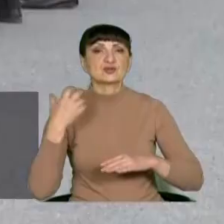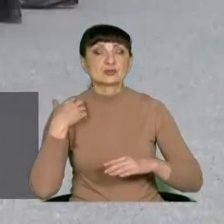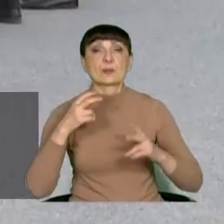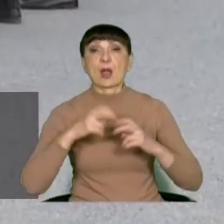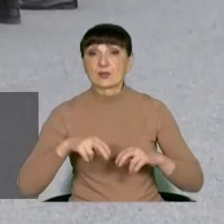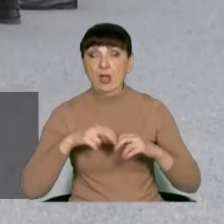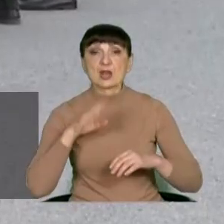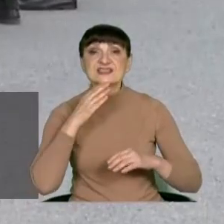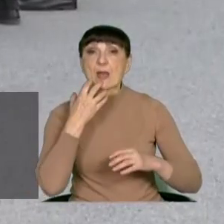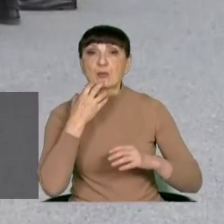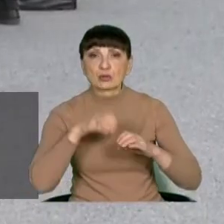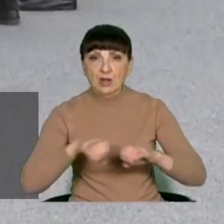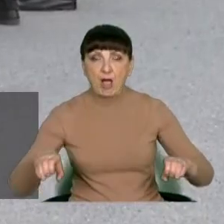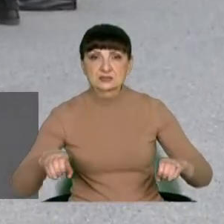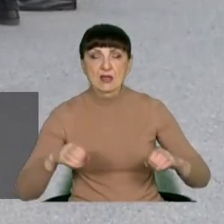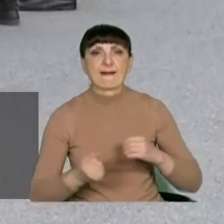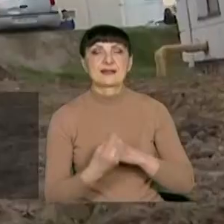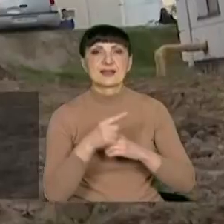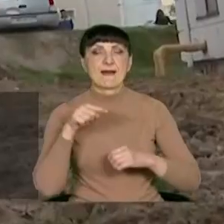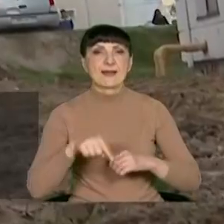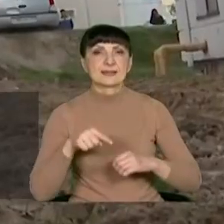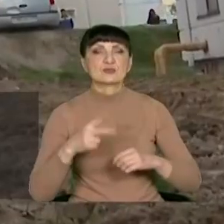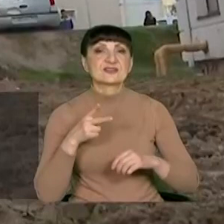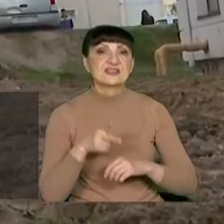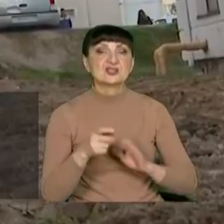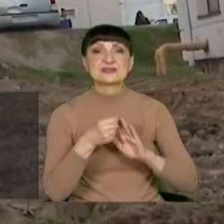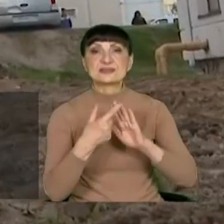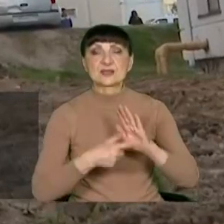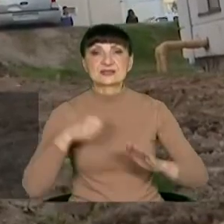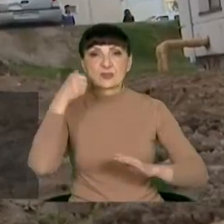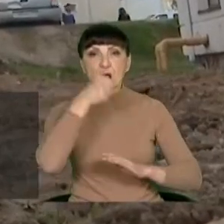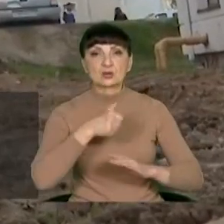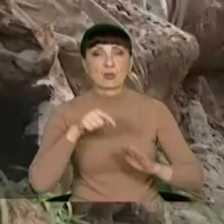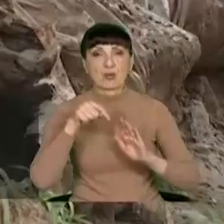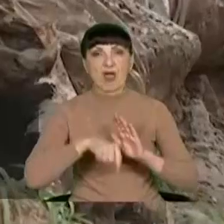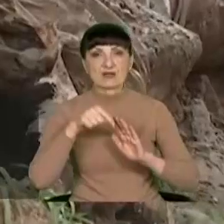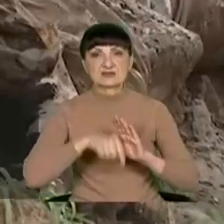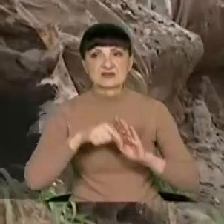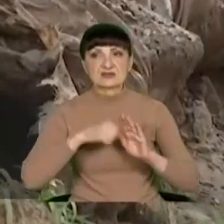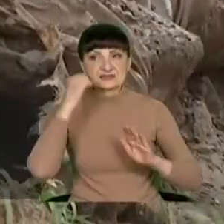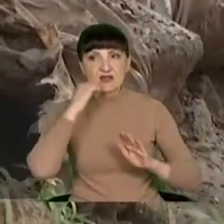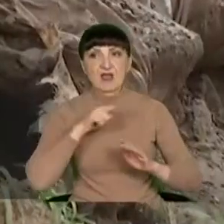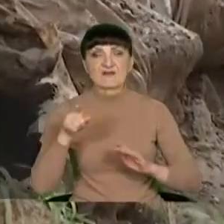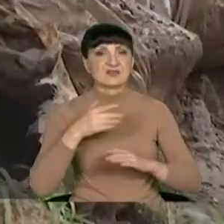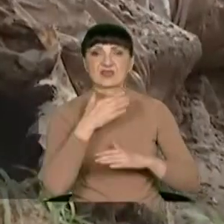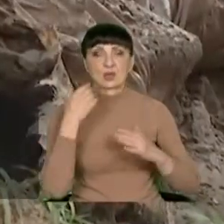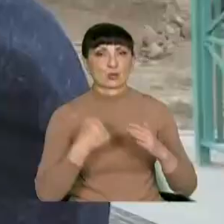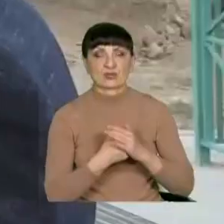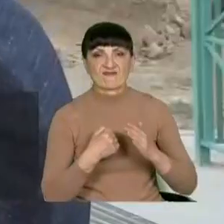проверяли теплотрассу. Оказалось, что проложенные трубы в 2017 году протекают, поэтому в них и нет